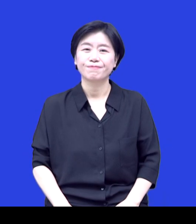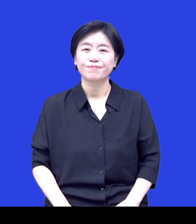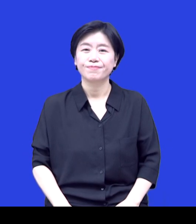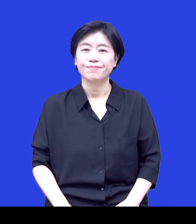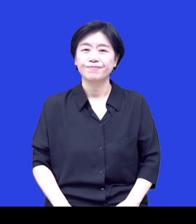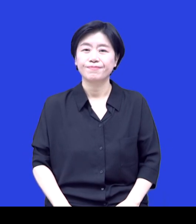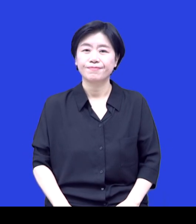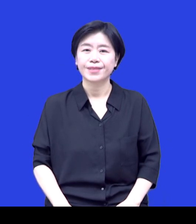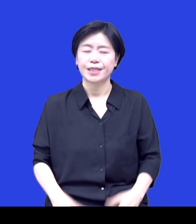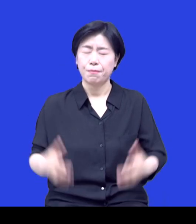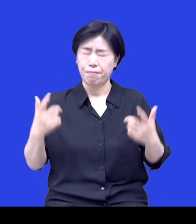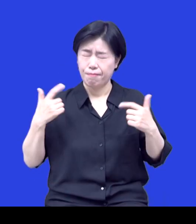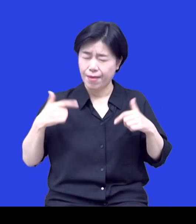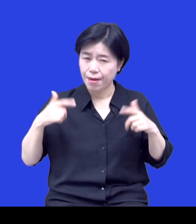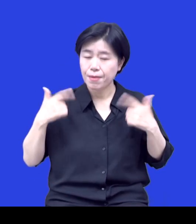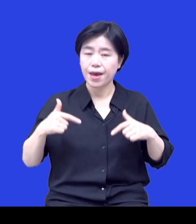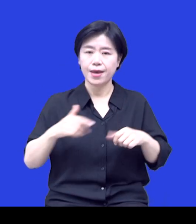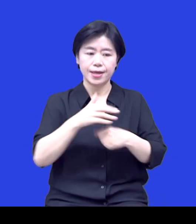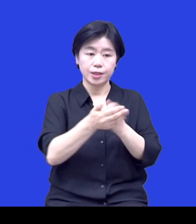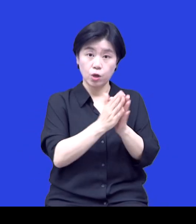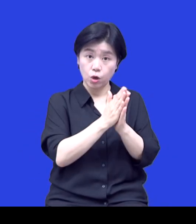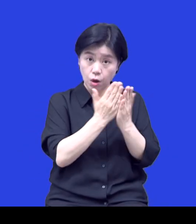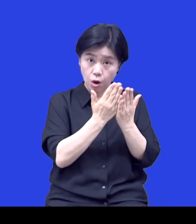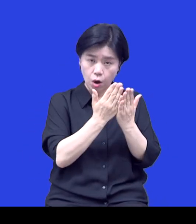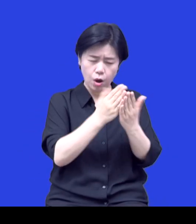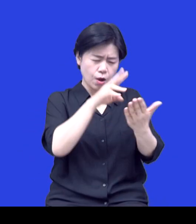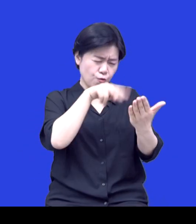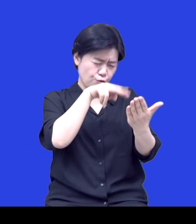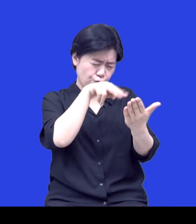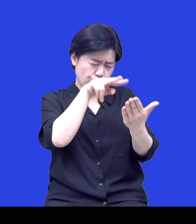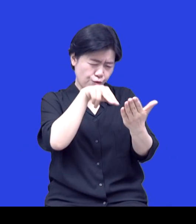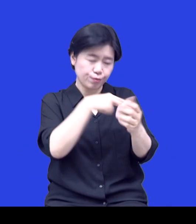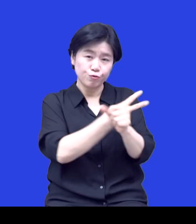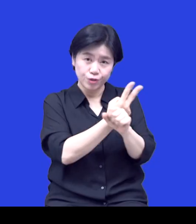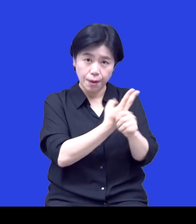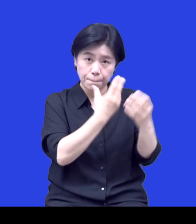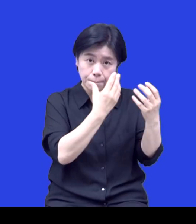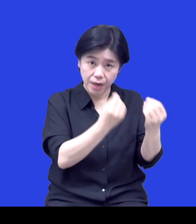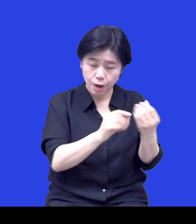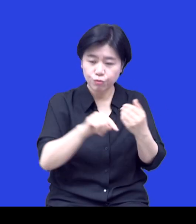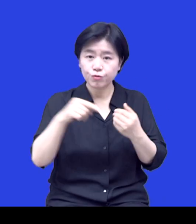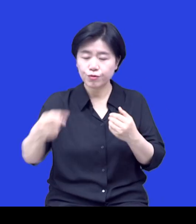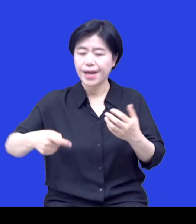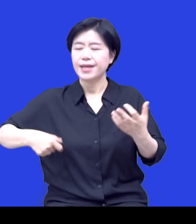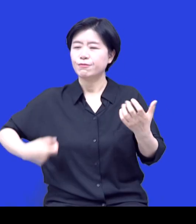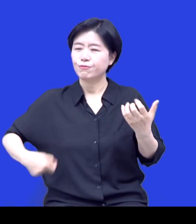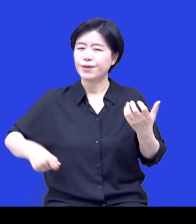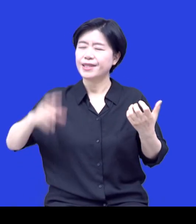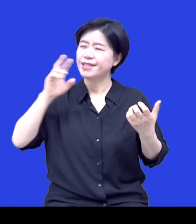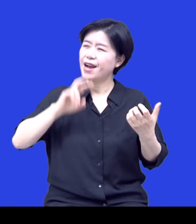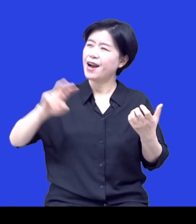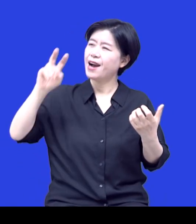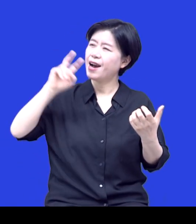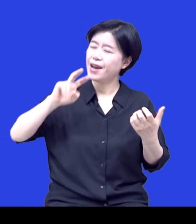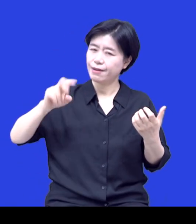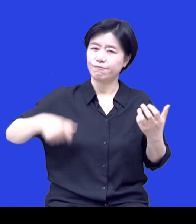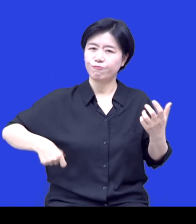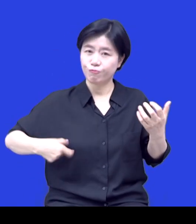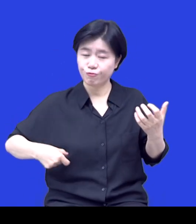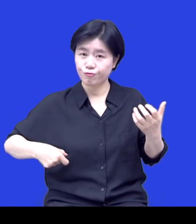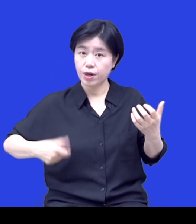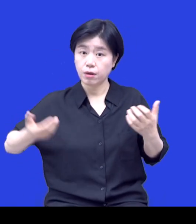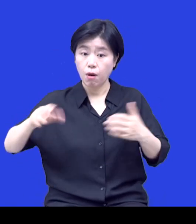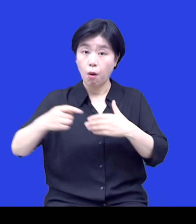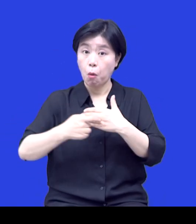그러면서 매일 성경 말씀 2시간씩 읽고 기타 치고 찬양하고 그러면서도 선은 그었죠. 나는 목사는